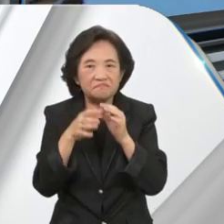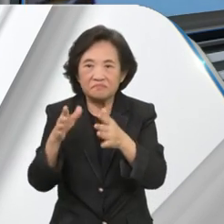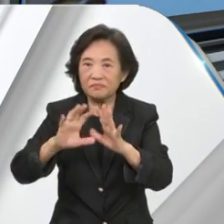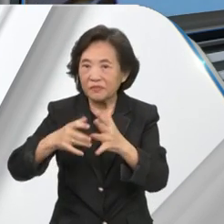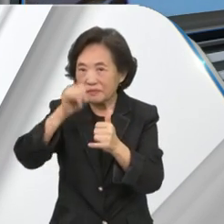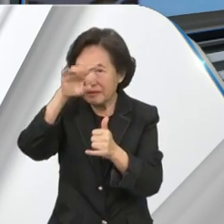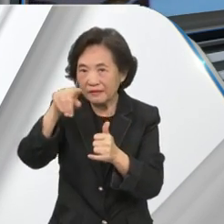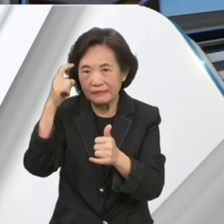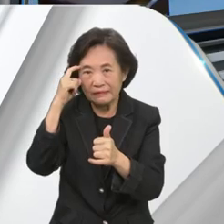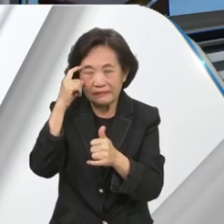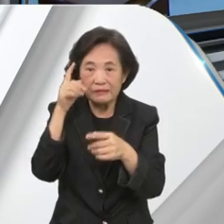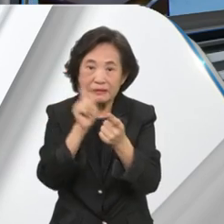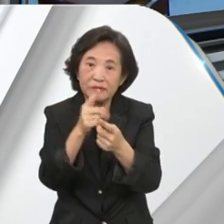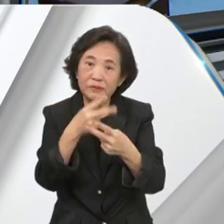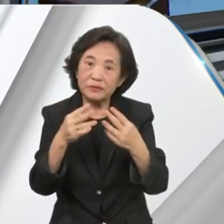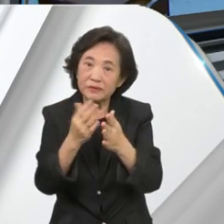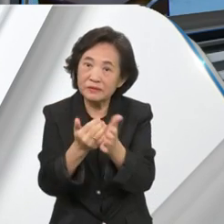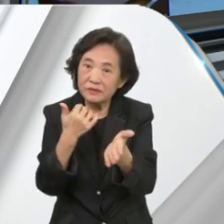或者还有院士强烈指责